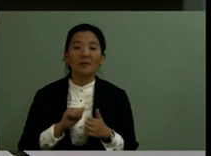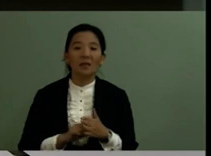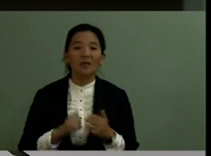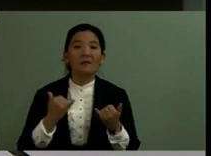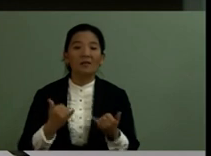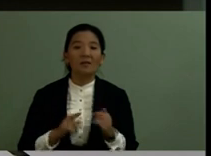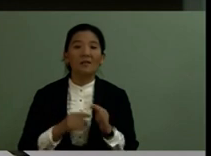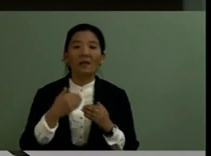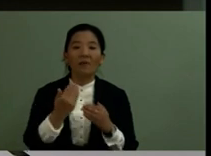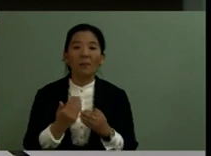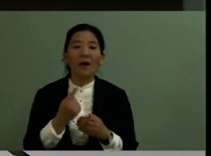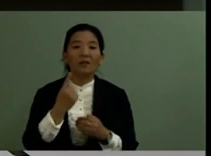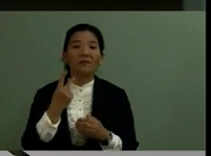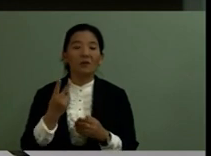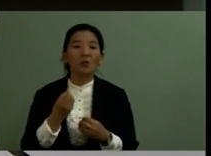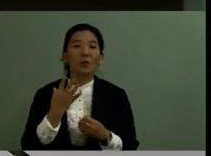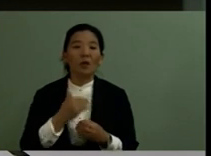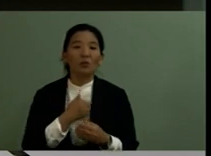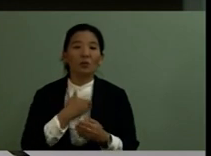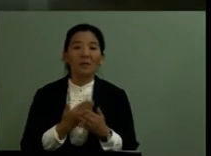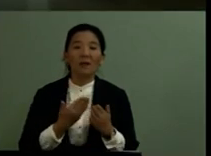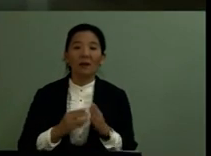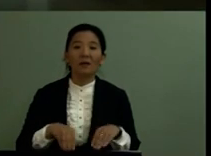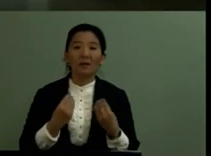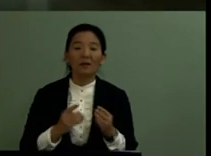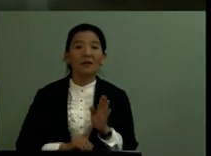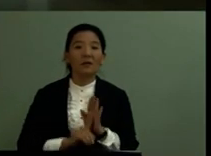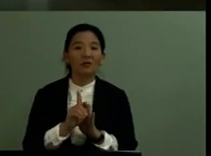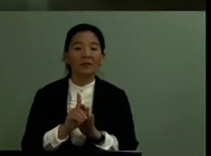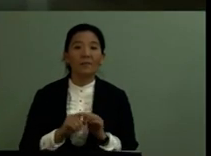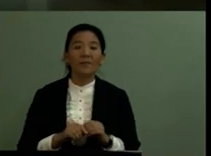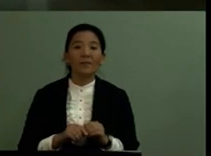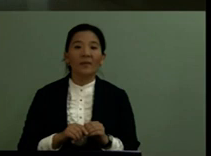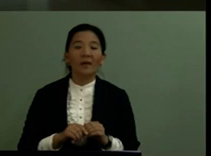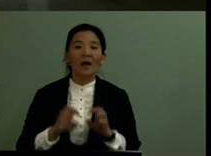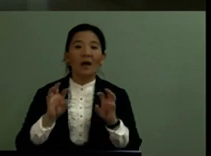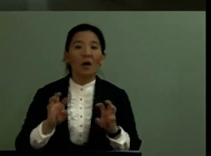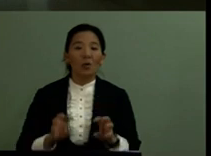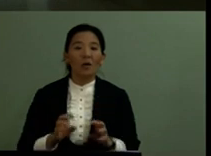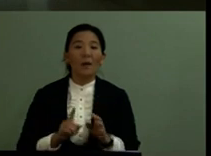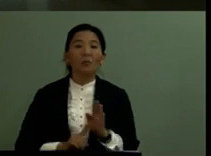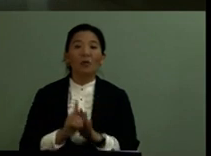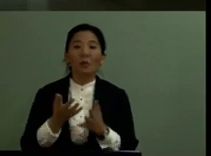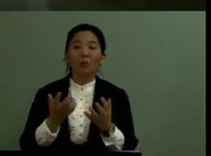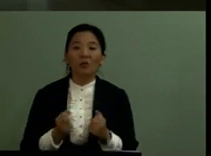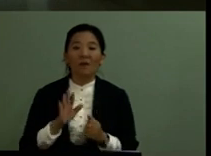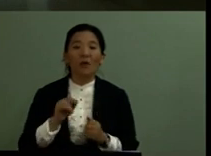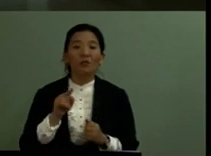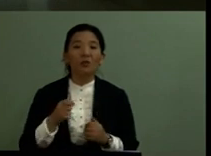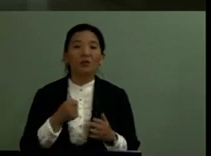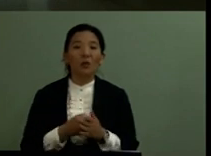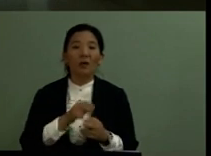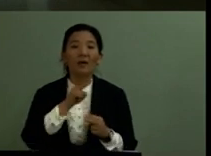bugun sizlarga bir ikkita maslahat bermoqchi edik. Demak, boshlaymiz. Qaror qabul qilishdan va uni